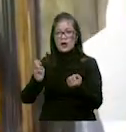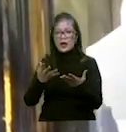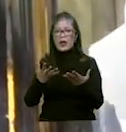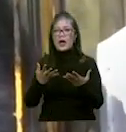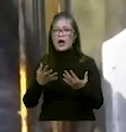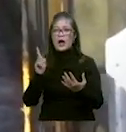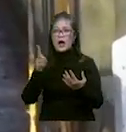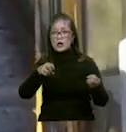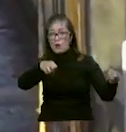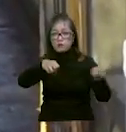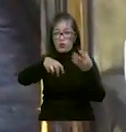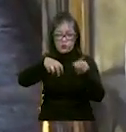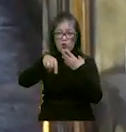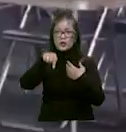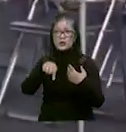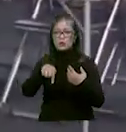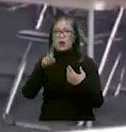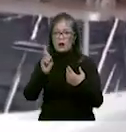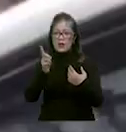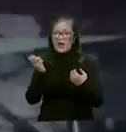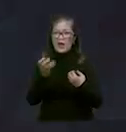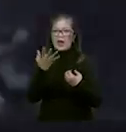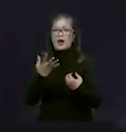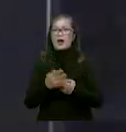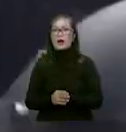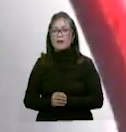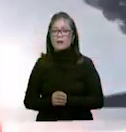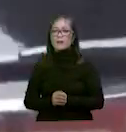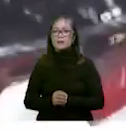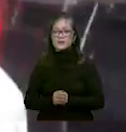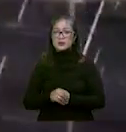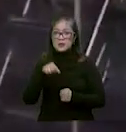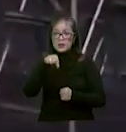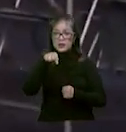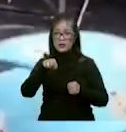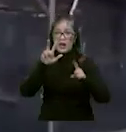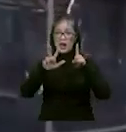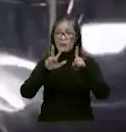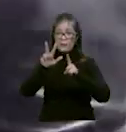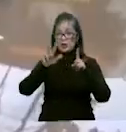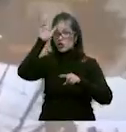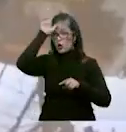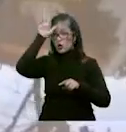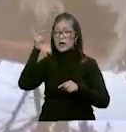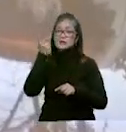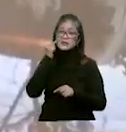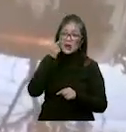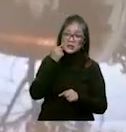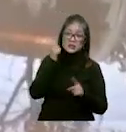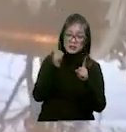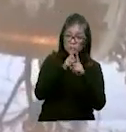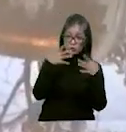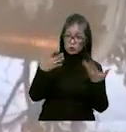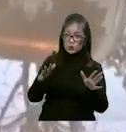serpihan ledakan ya, itu ya? Mungkin lebih kurangnya mungkin begitu. Hingga saat ini 18 orang saksi telah dimintai keterangan, yaitu 6 anggota Polsek